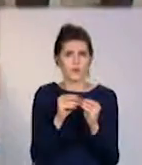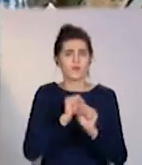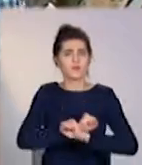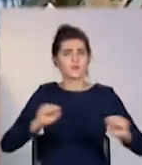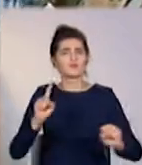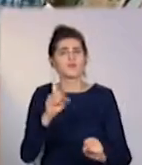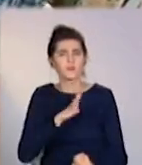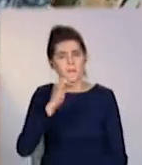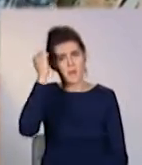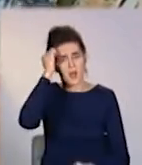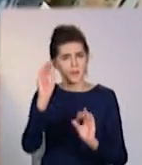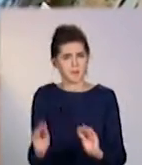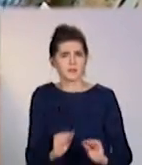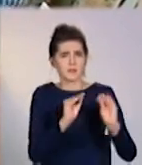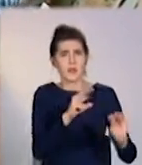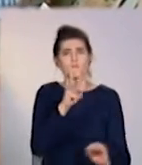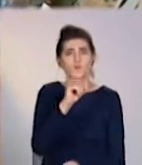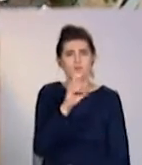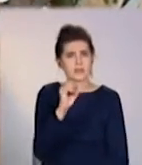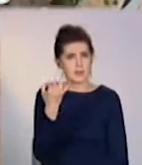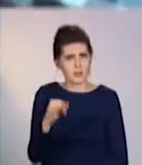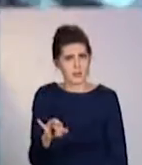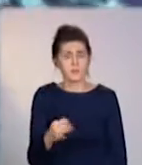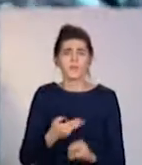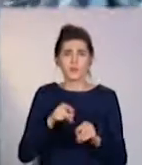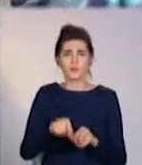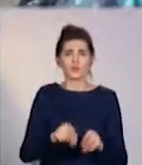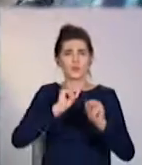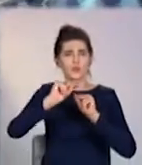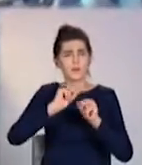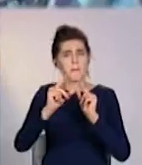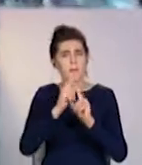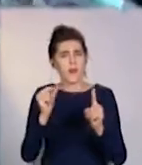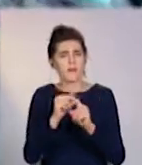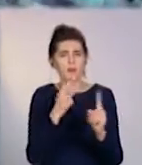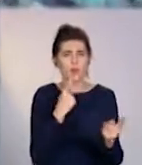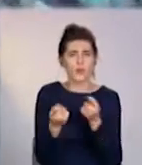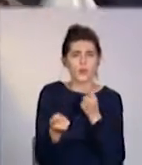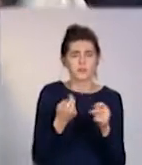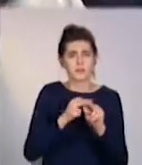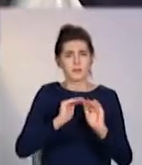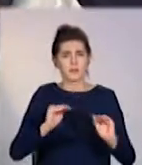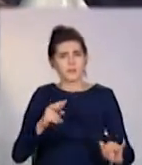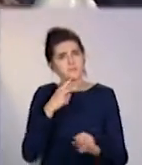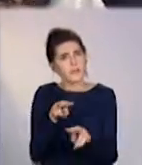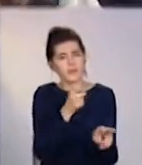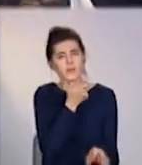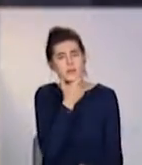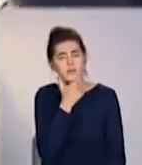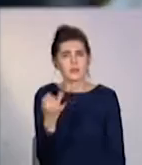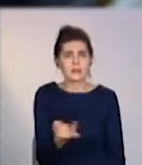зруйновано. Тут дітей вчать правилам безпеки. Учні молодших класів з острахом торкаються страшних